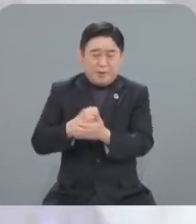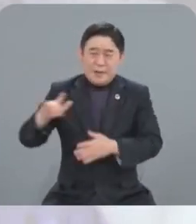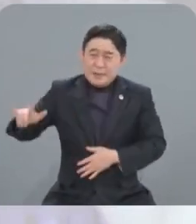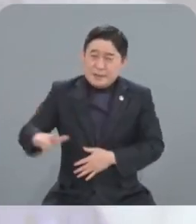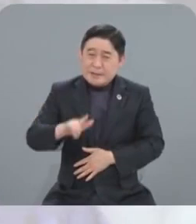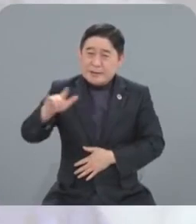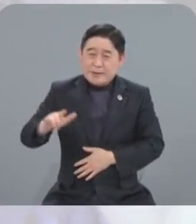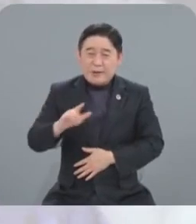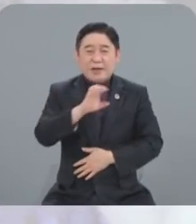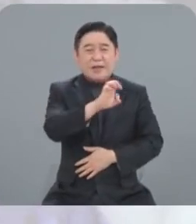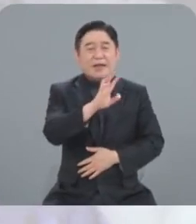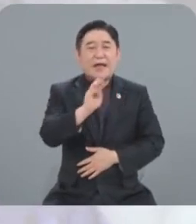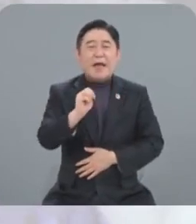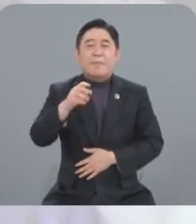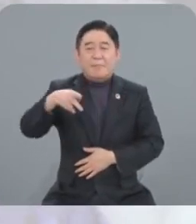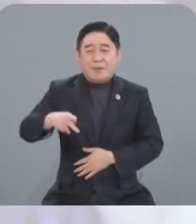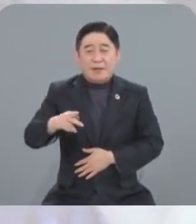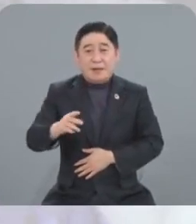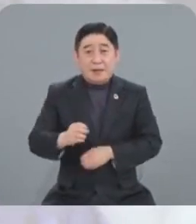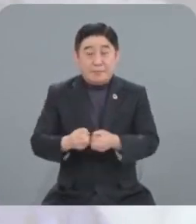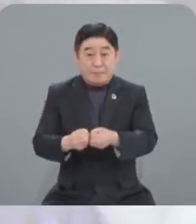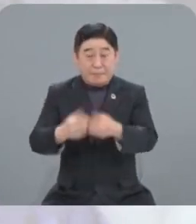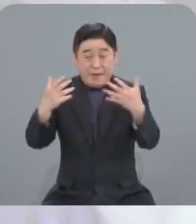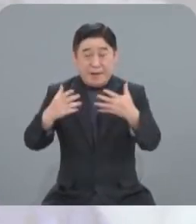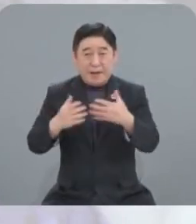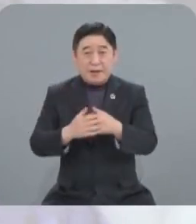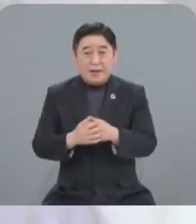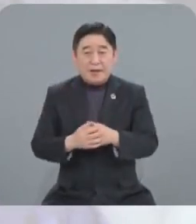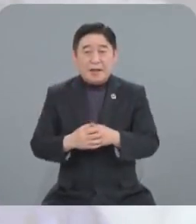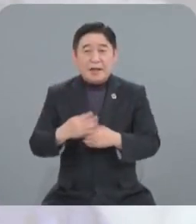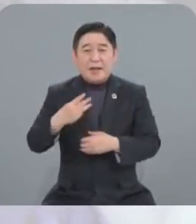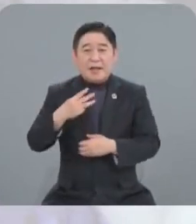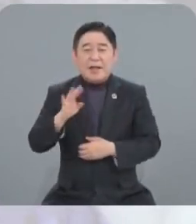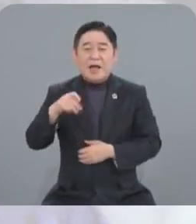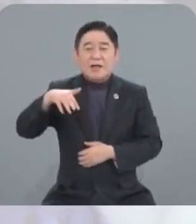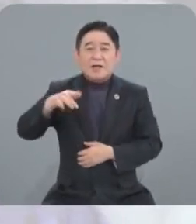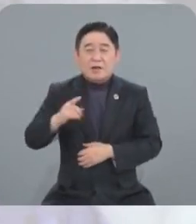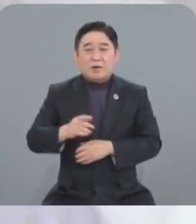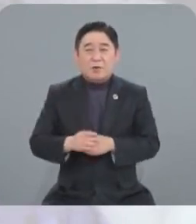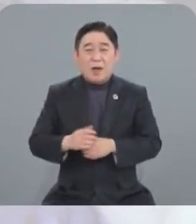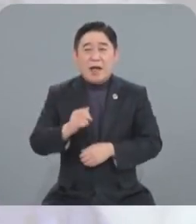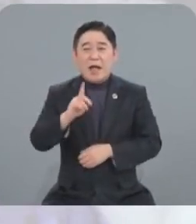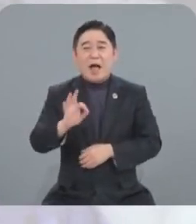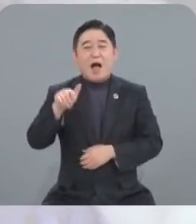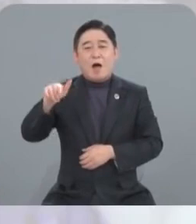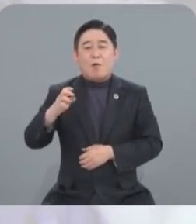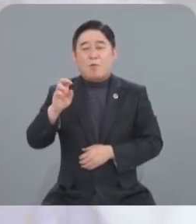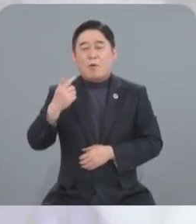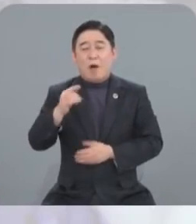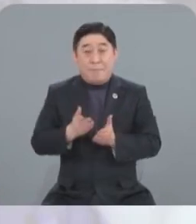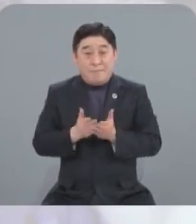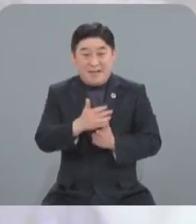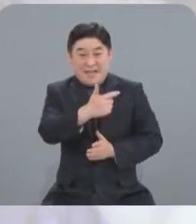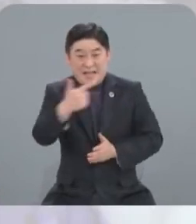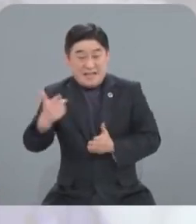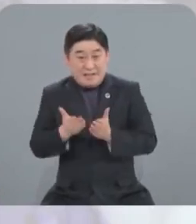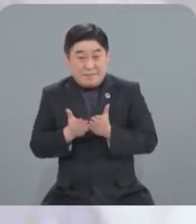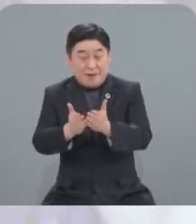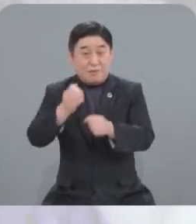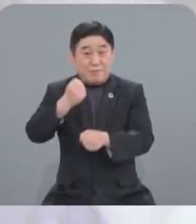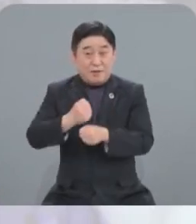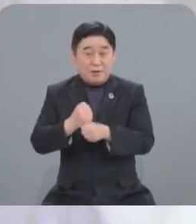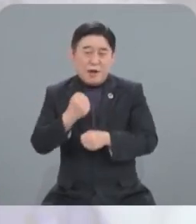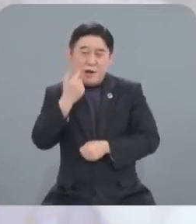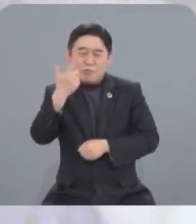2nb 탄 100킬로 와 레이저 경향 무도 생산해야 합니다 6개월 동안 바다 밑에서